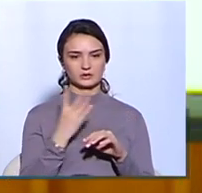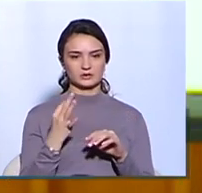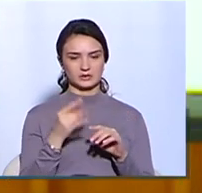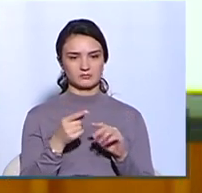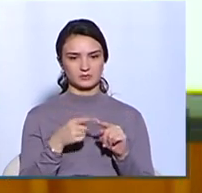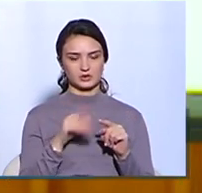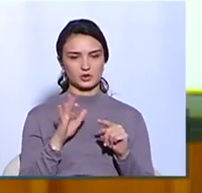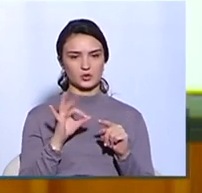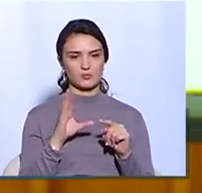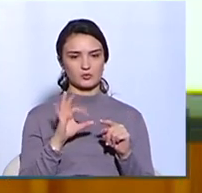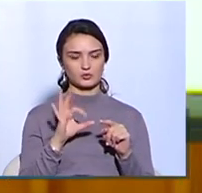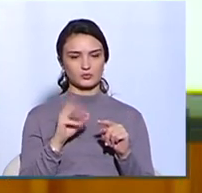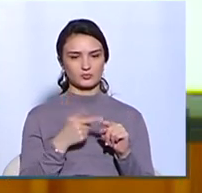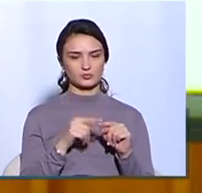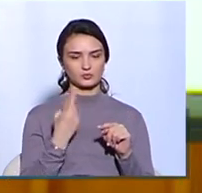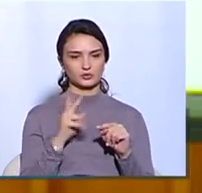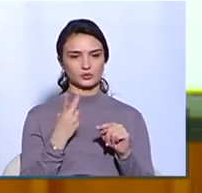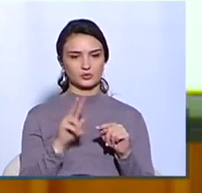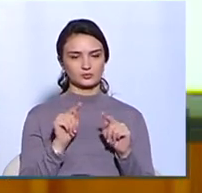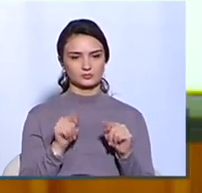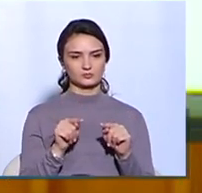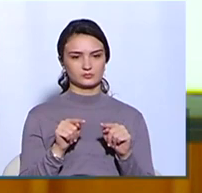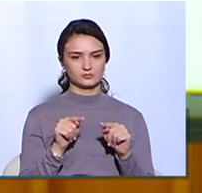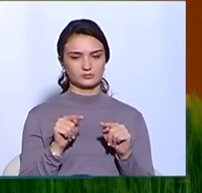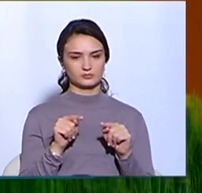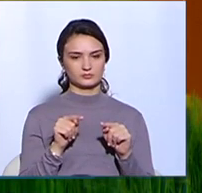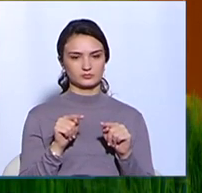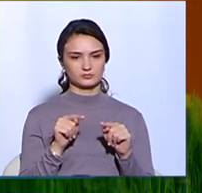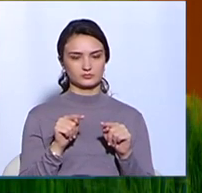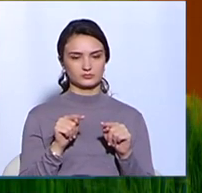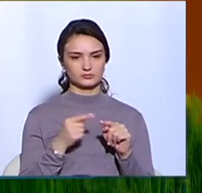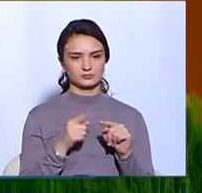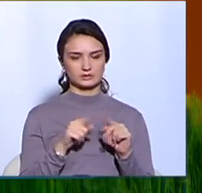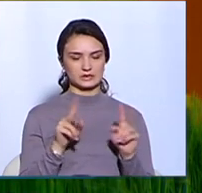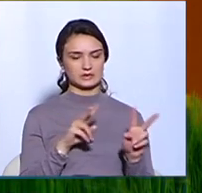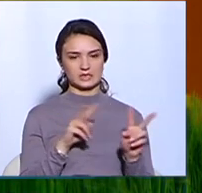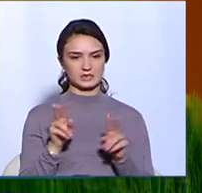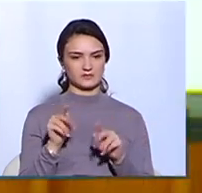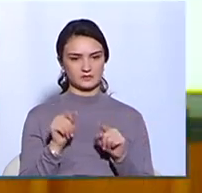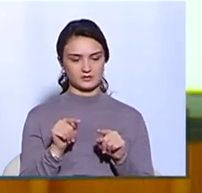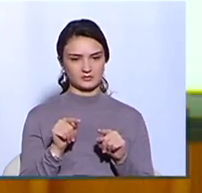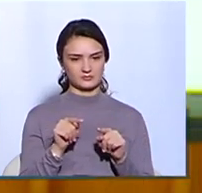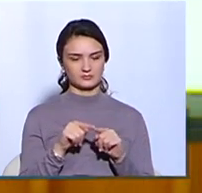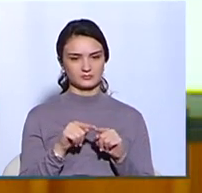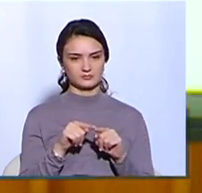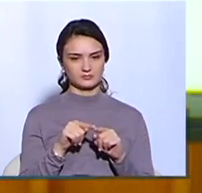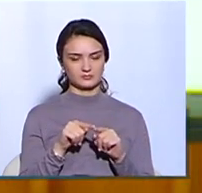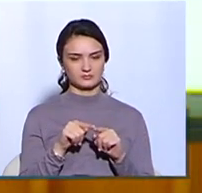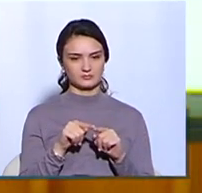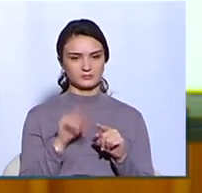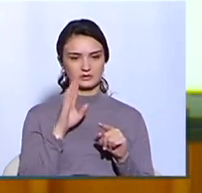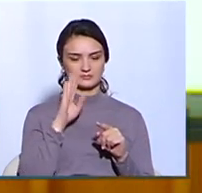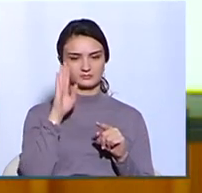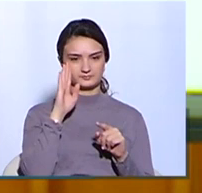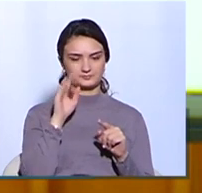წყვილი ქრომოსომა. აქედან 22 წყვილი ყველა მშობელს აქვს ერთი და იგივე, ესე ქალს და მამაკაც,